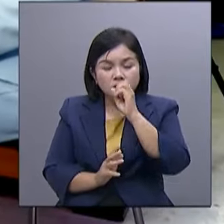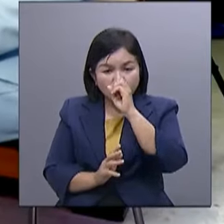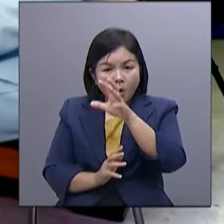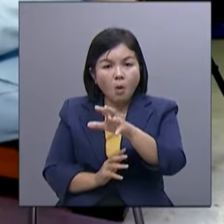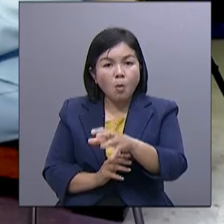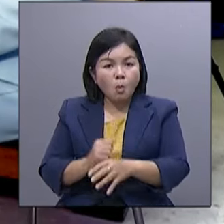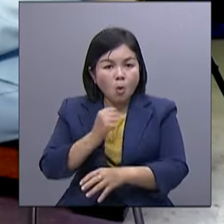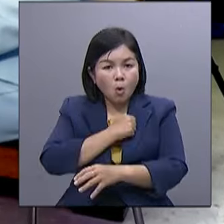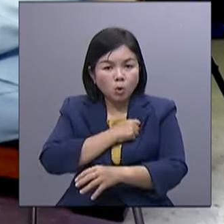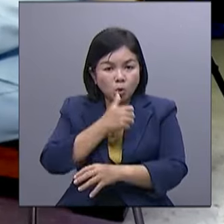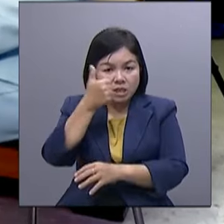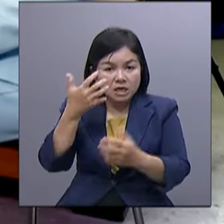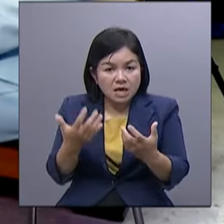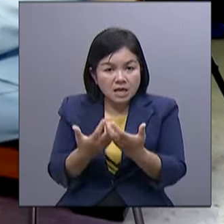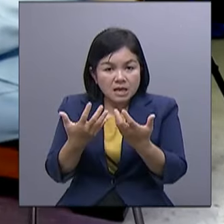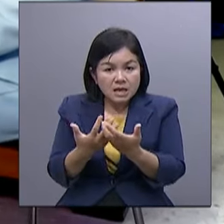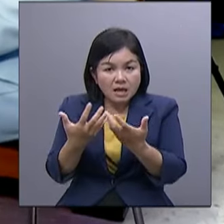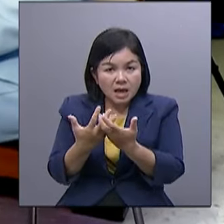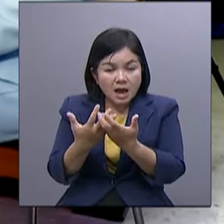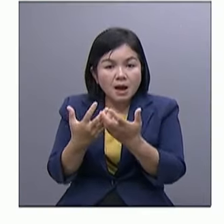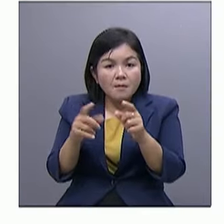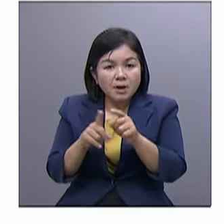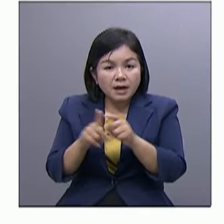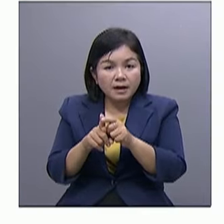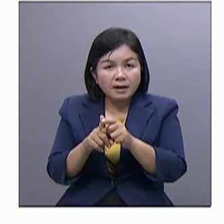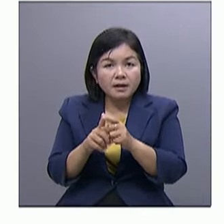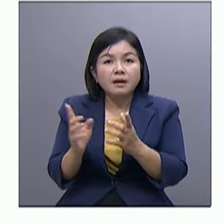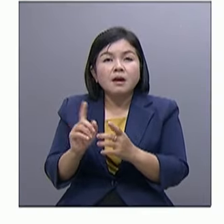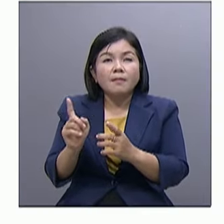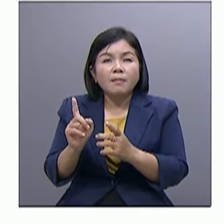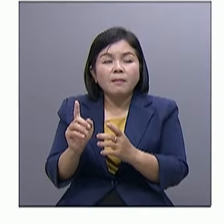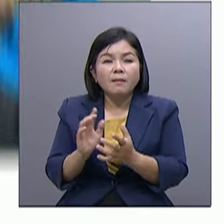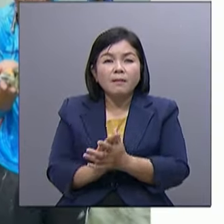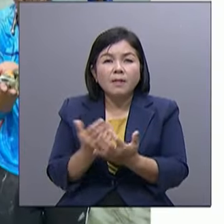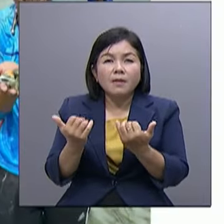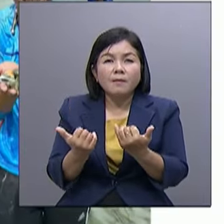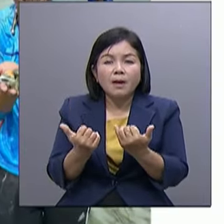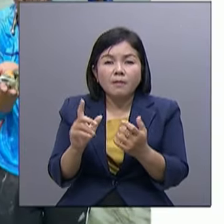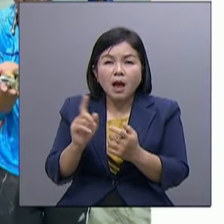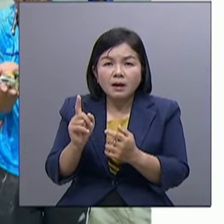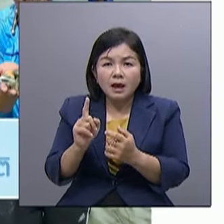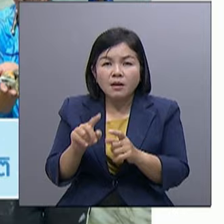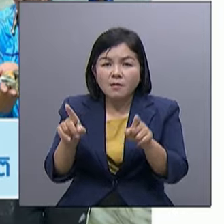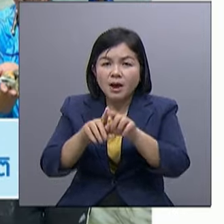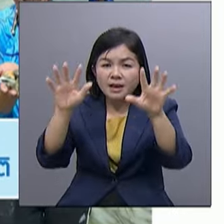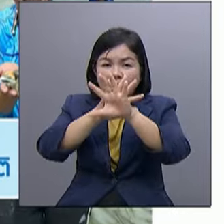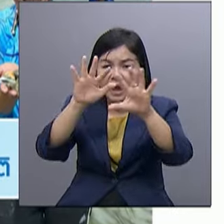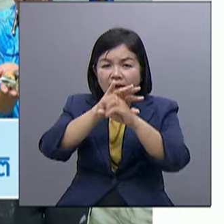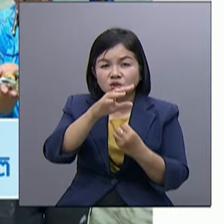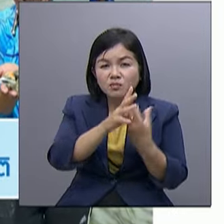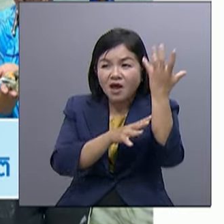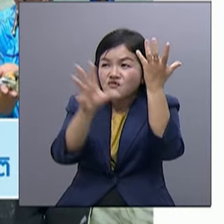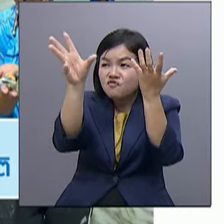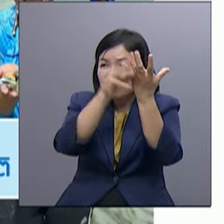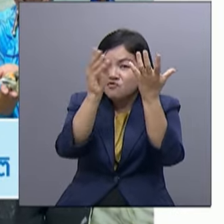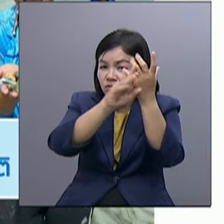มันคือเข้ามารุบแล้วมันหยุดมันไม่ไปไหนแล้วะอย่างที่ 2ก็คือมันไม่ได้กะเก็บจากเหมือนกับต้นไม้ที่ดูดเข้าไปต้นลำต้นแต่อย่า